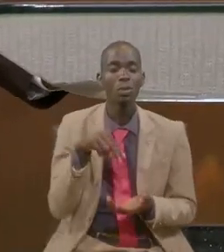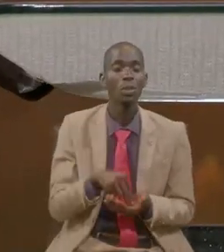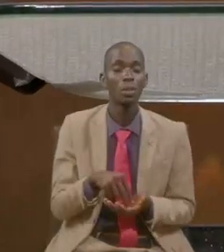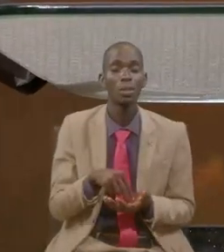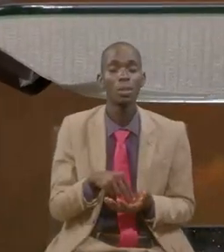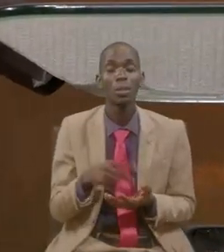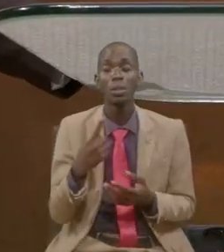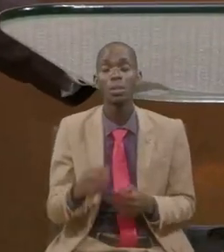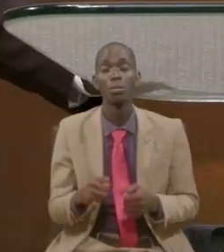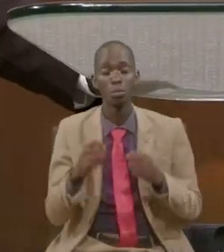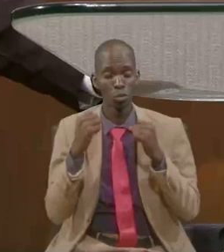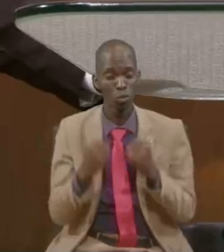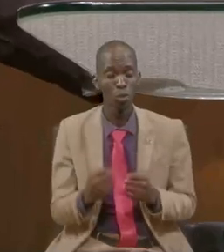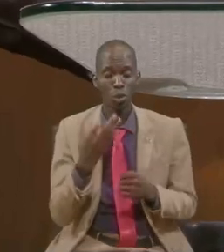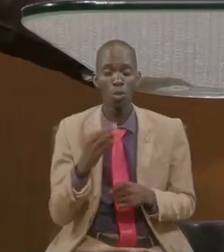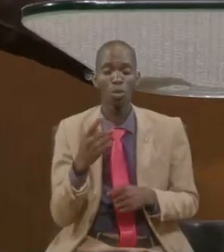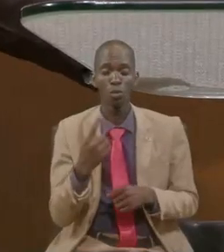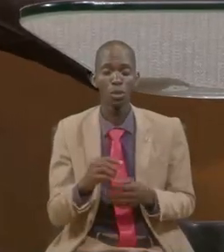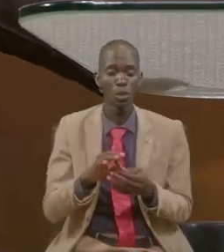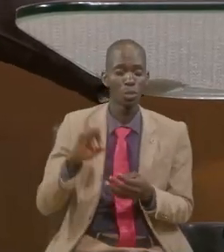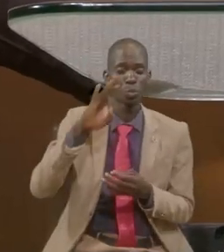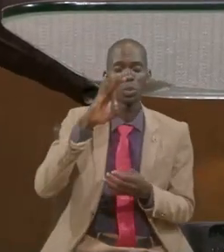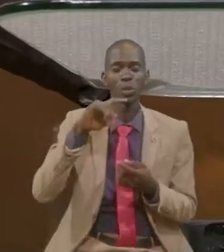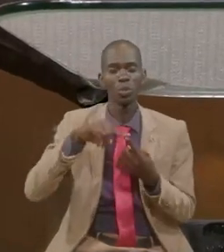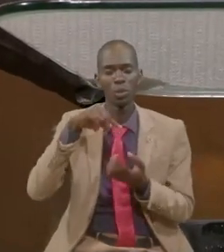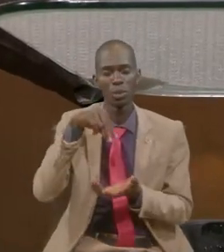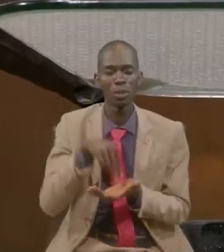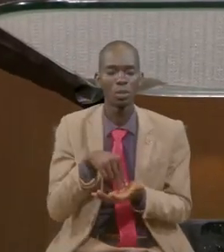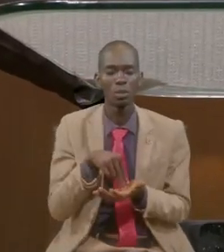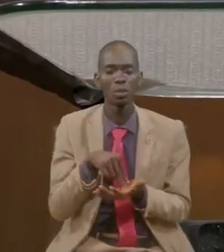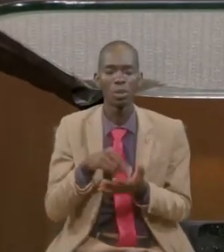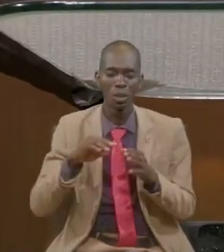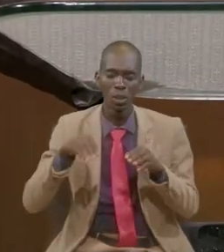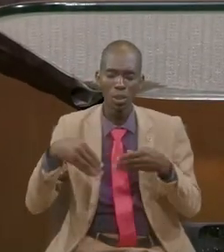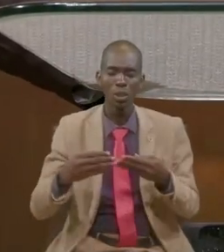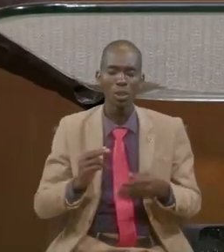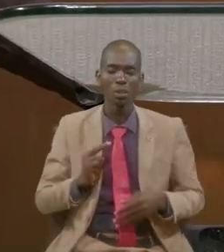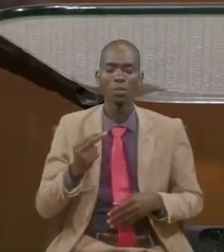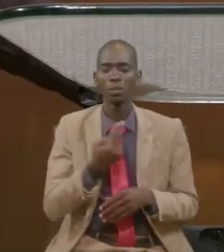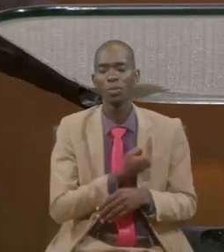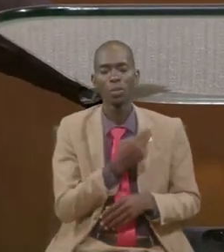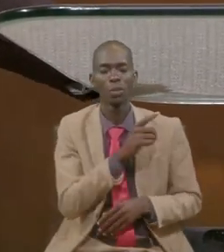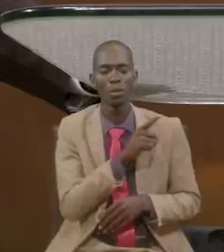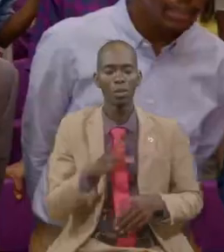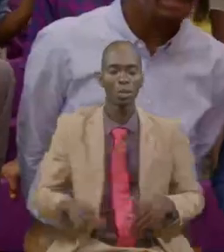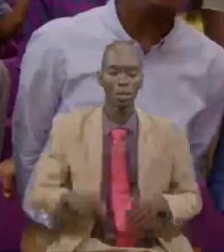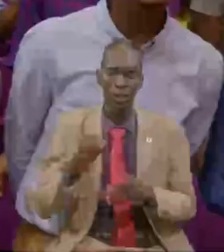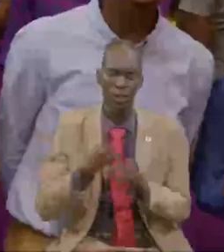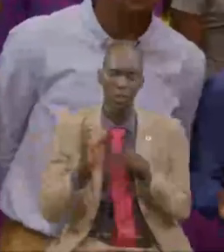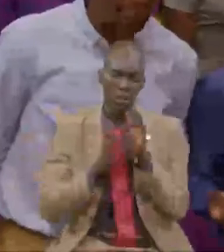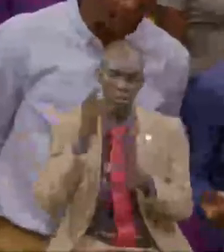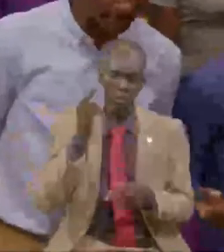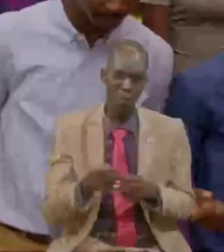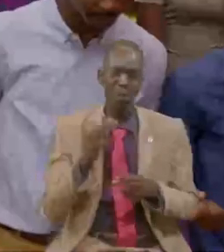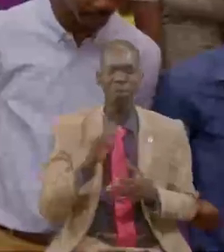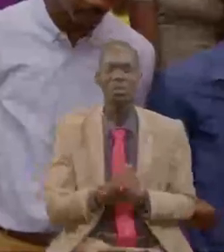rester fidèle, la force de l'Esprit du Seigneur pour rester debout. Accorde-nous cela au